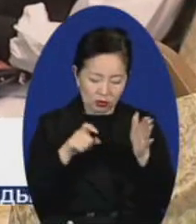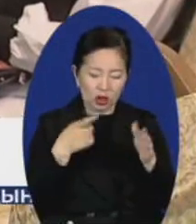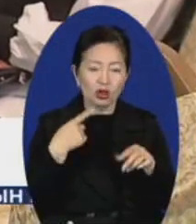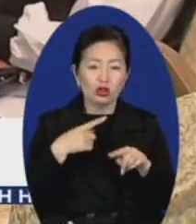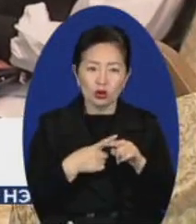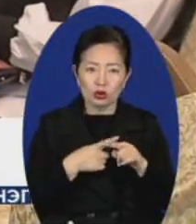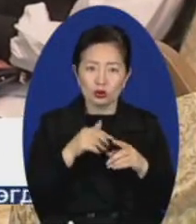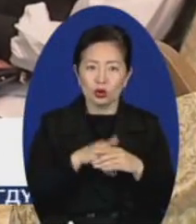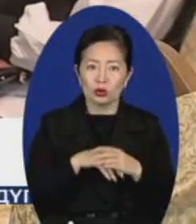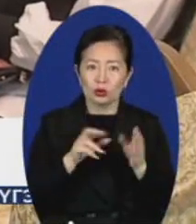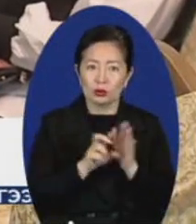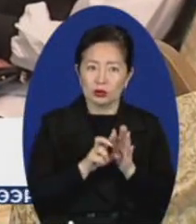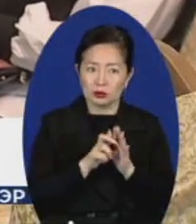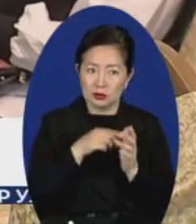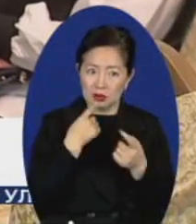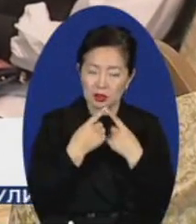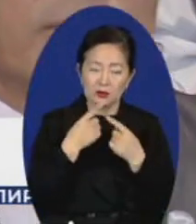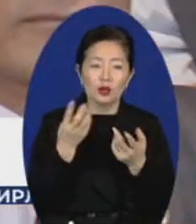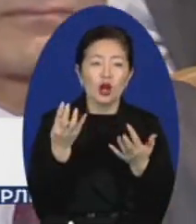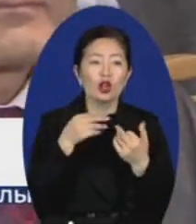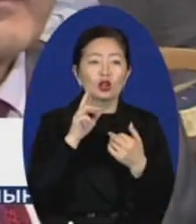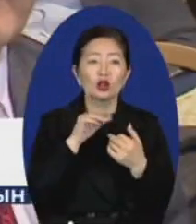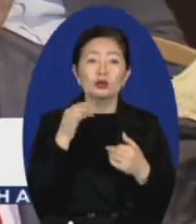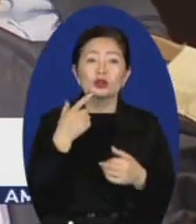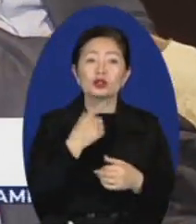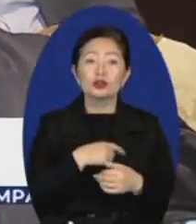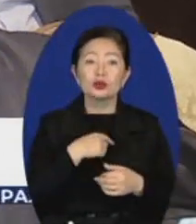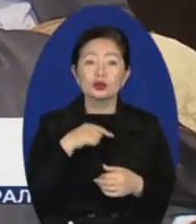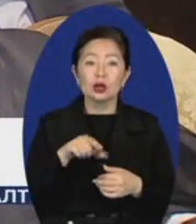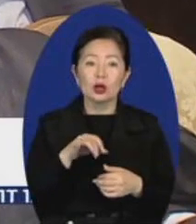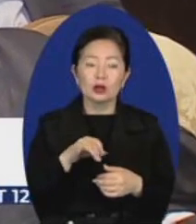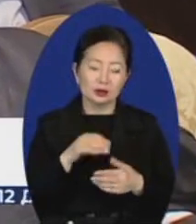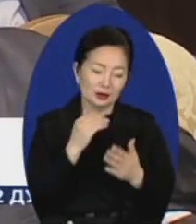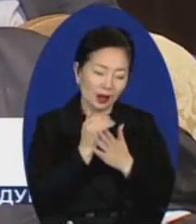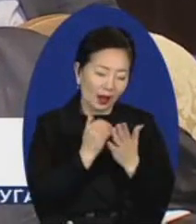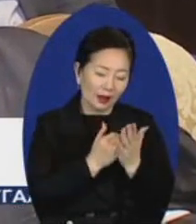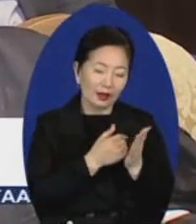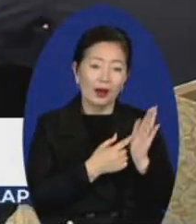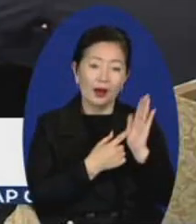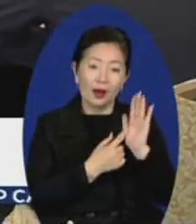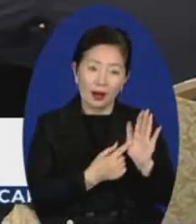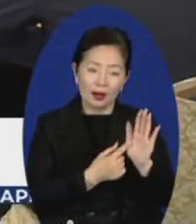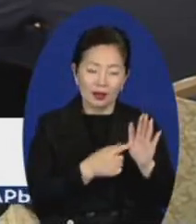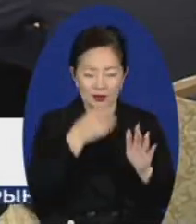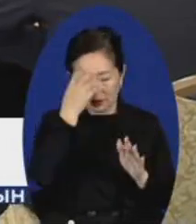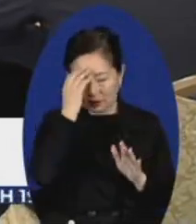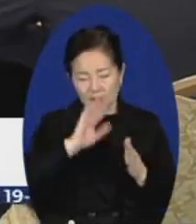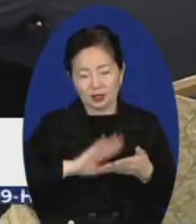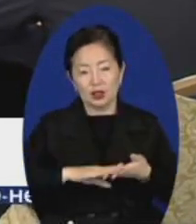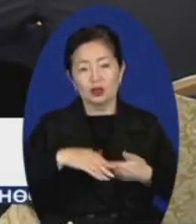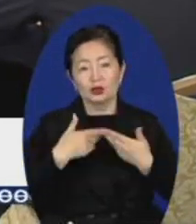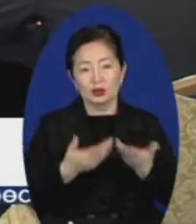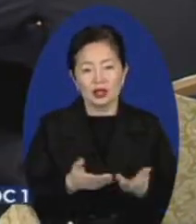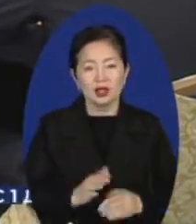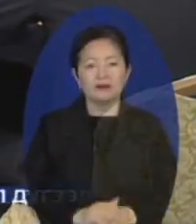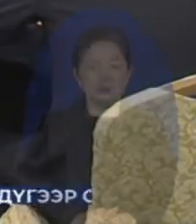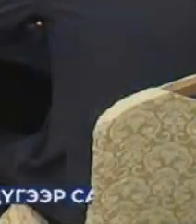боломжтойг өнөөдрийн хурлаар хөндөж байлаа. За, тооллогын комиссийн гишүүд энэ онд багтан тайлангаа гаргаж засгийн газарт танилцуулах юм байна.